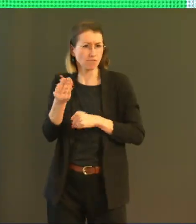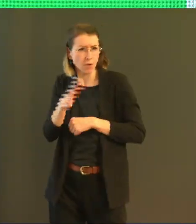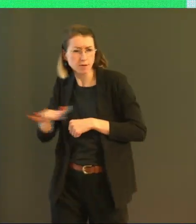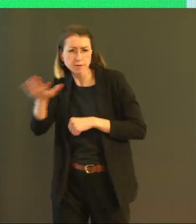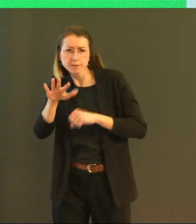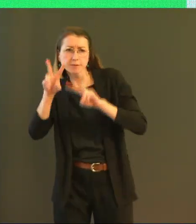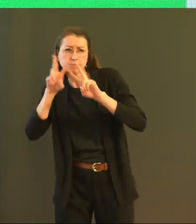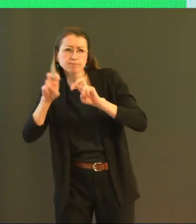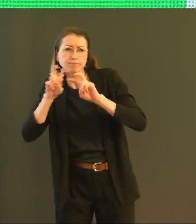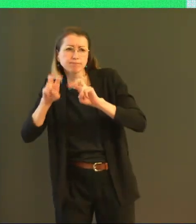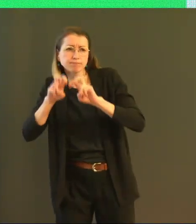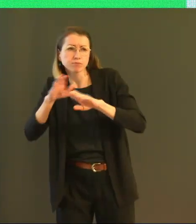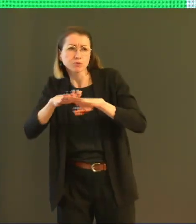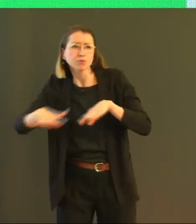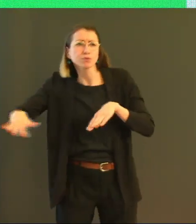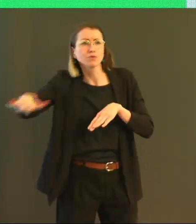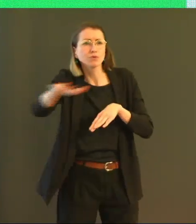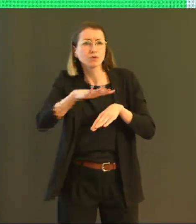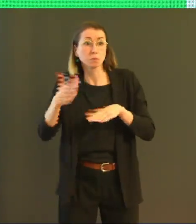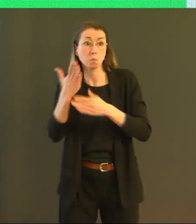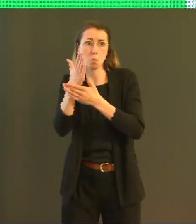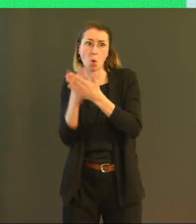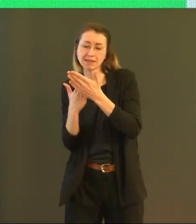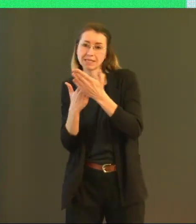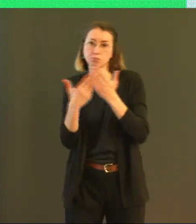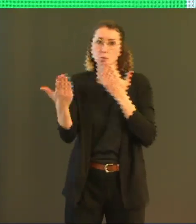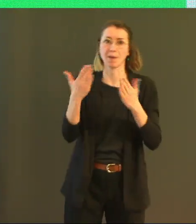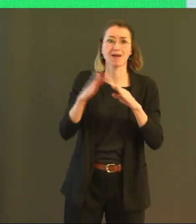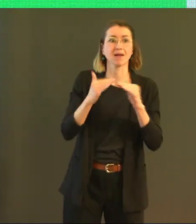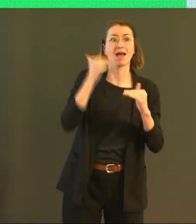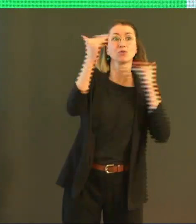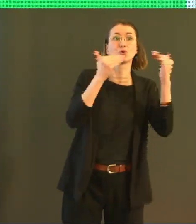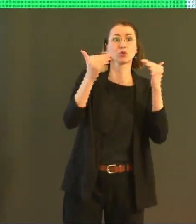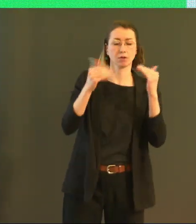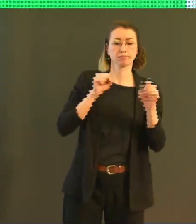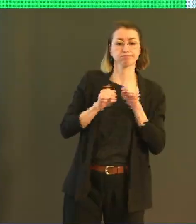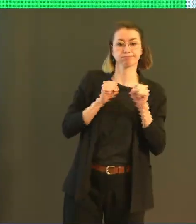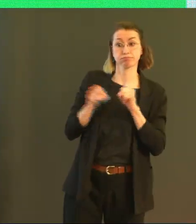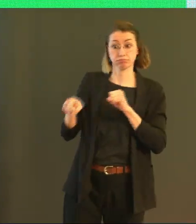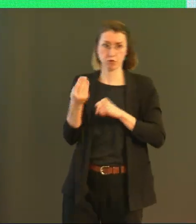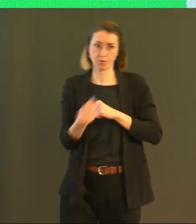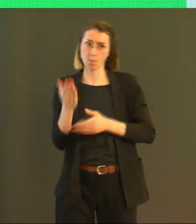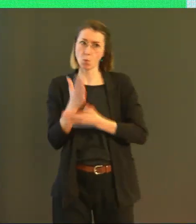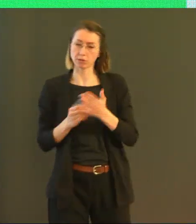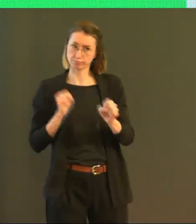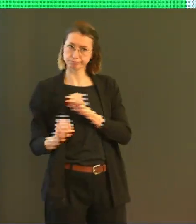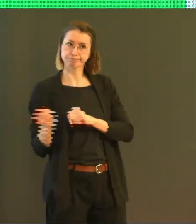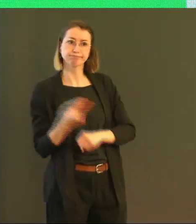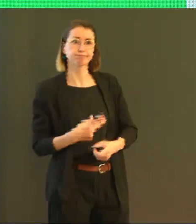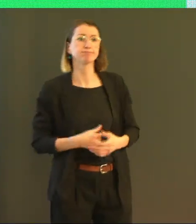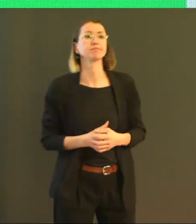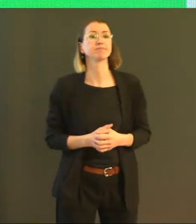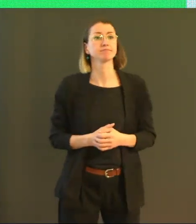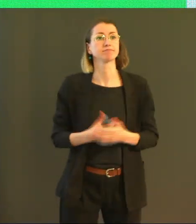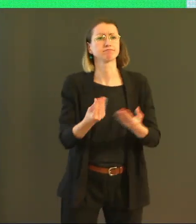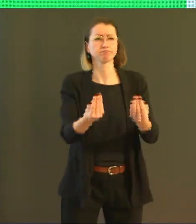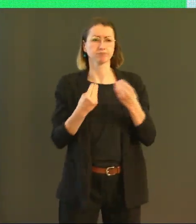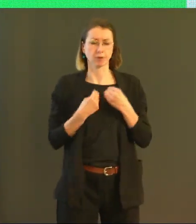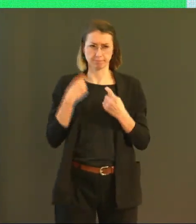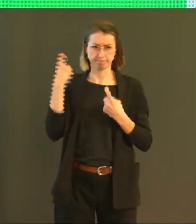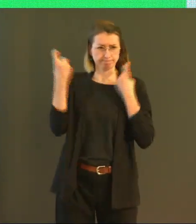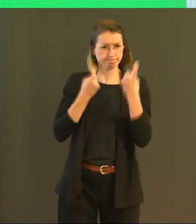de celui qu'il est chez les adultes ceci nous fait donc penser que si on ne peut pas exclure bien sûr comme enfants soient porteurs et